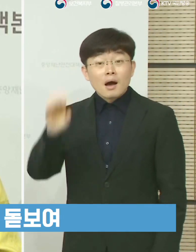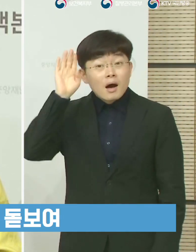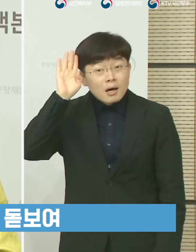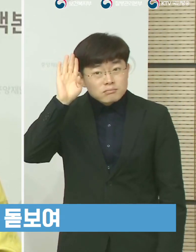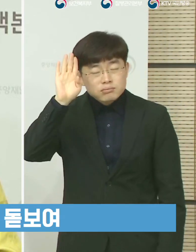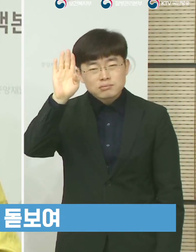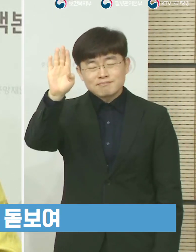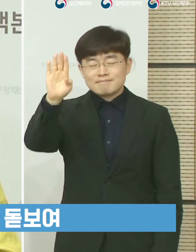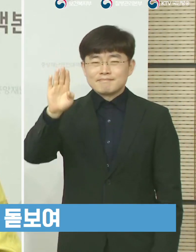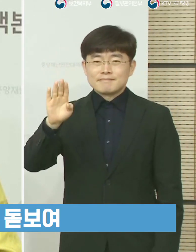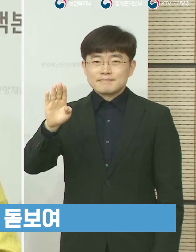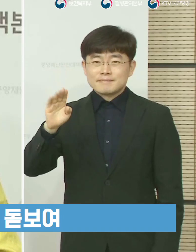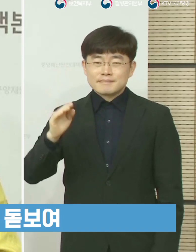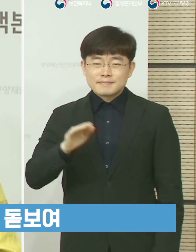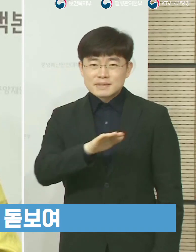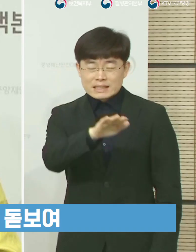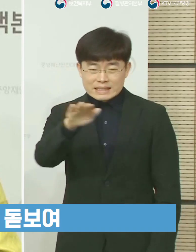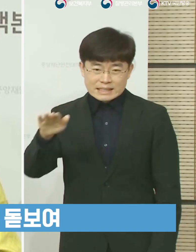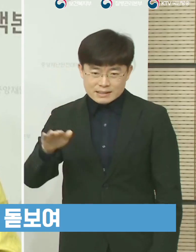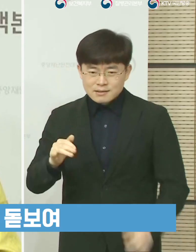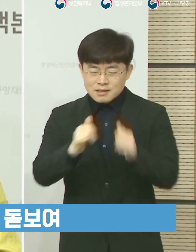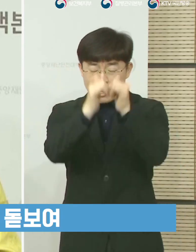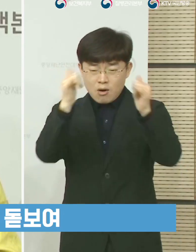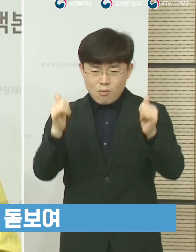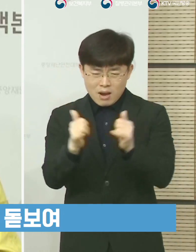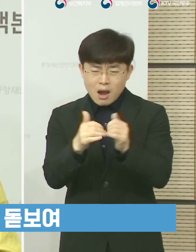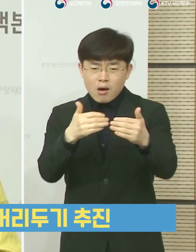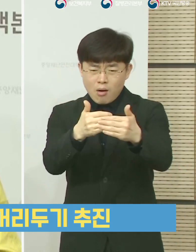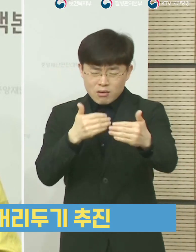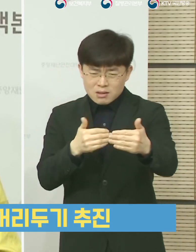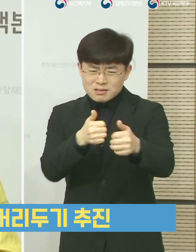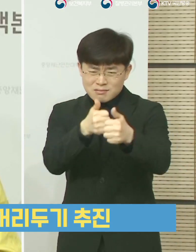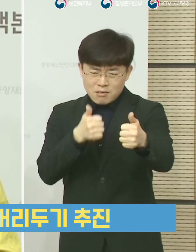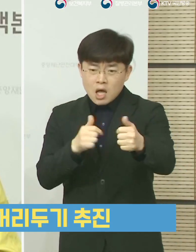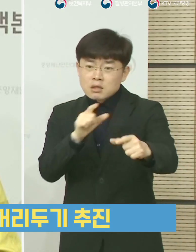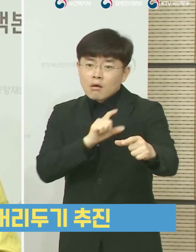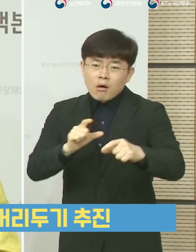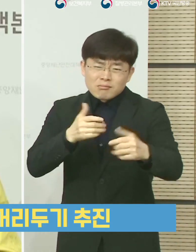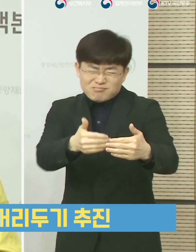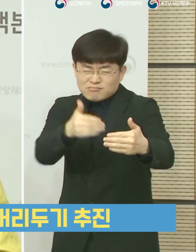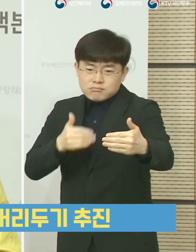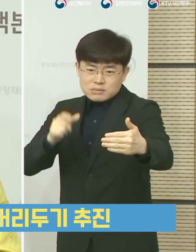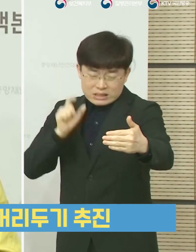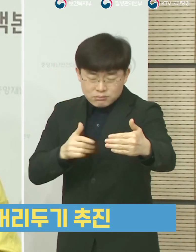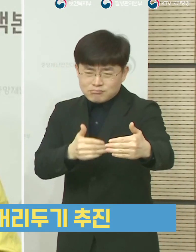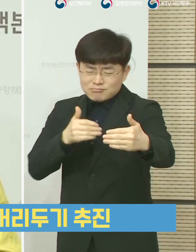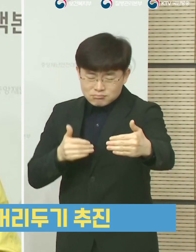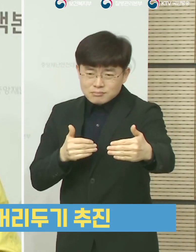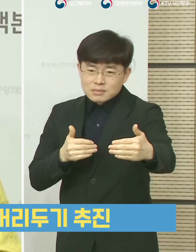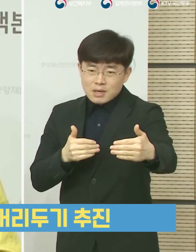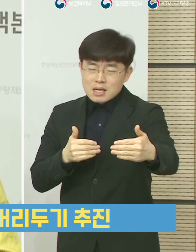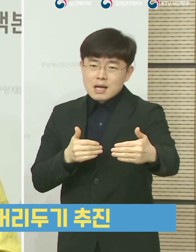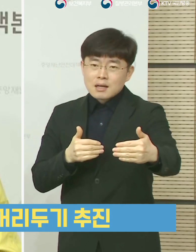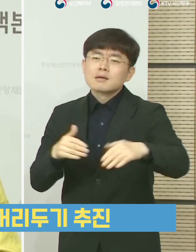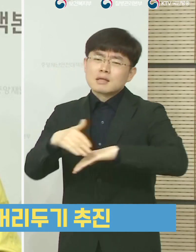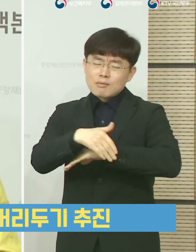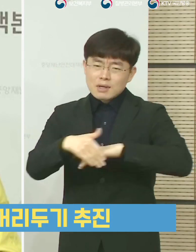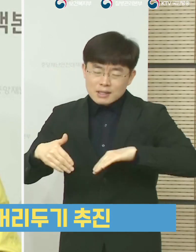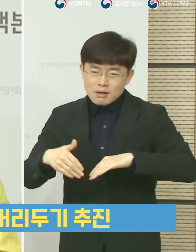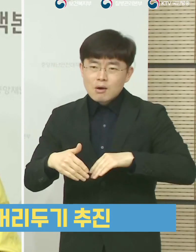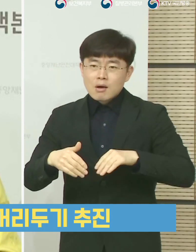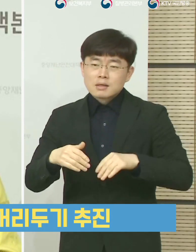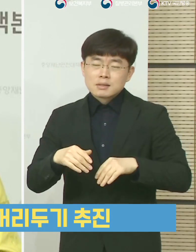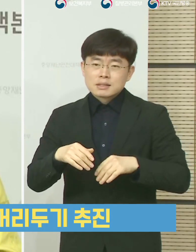앞으로 저희가 강화된 사회적 거리두기를 4월 5일까지 일단 추진을 하는